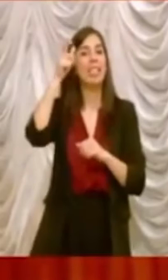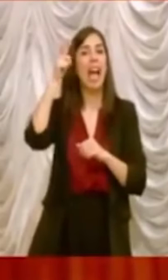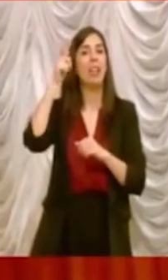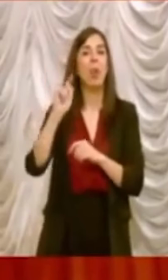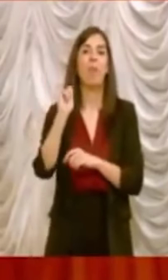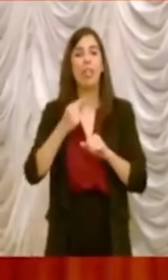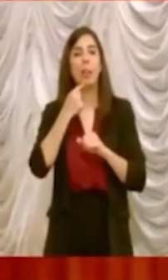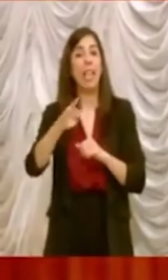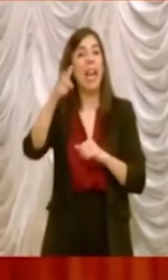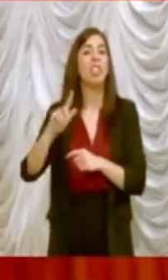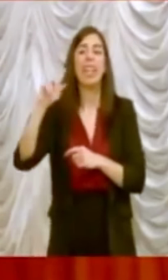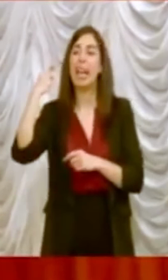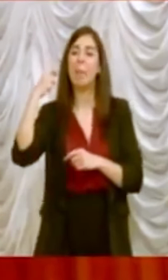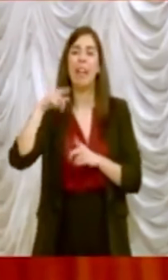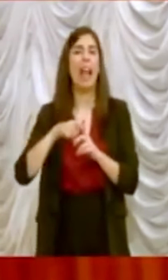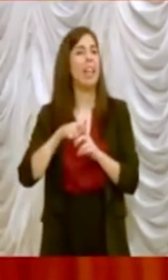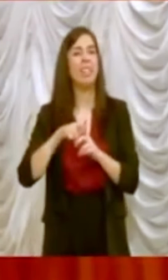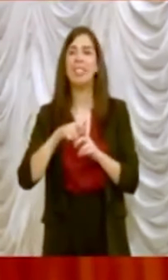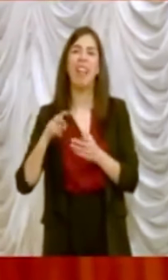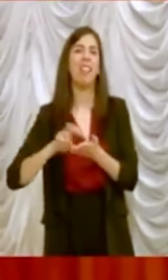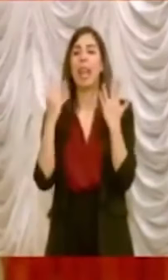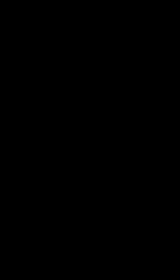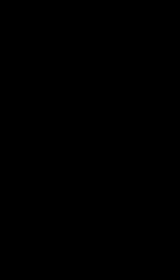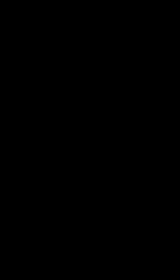criminalità è più forte dello Stato, lo Stato è più